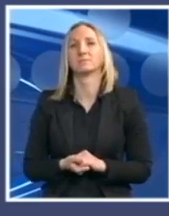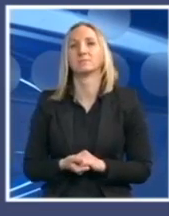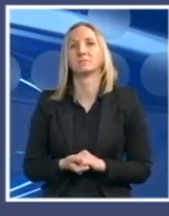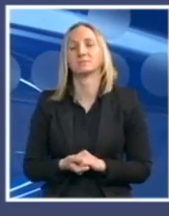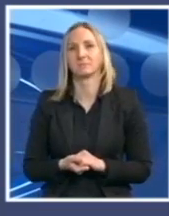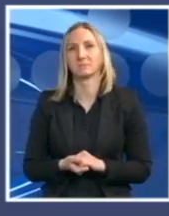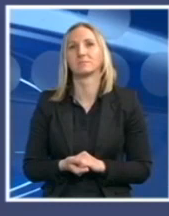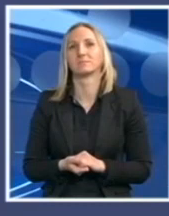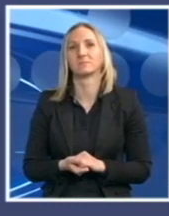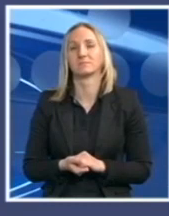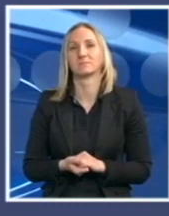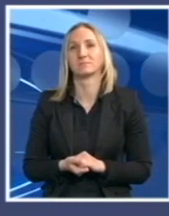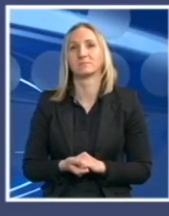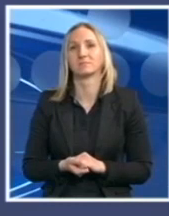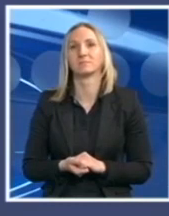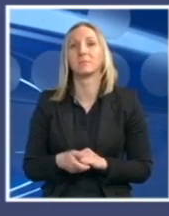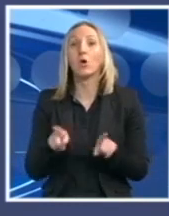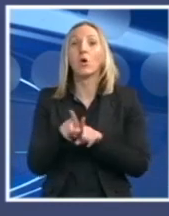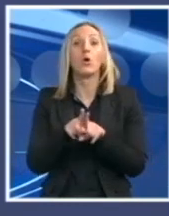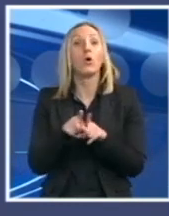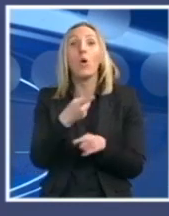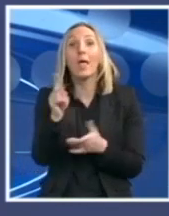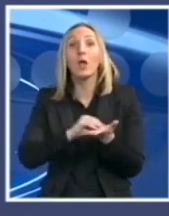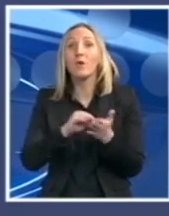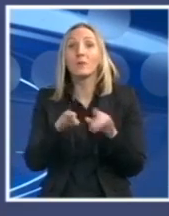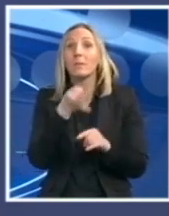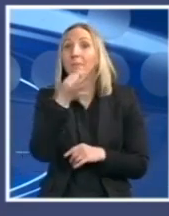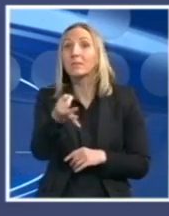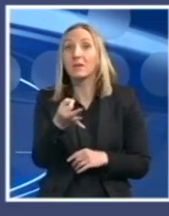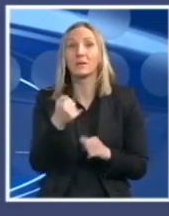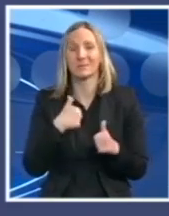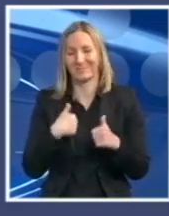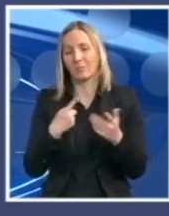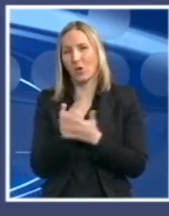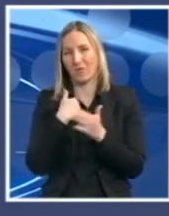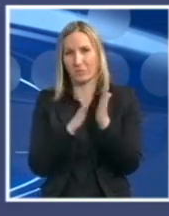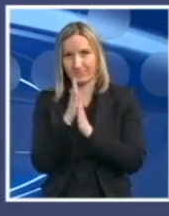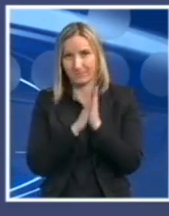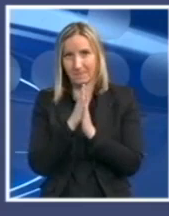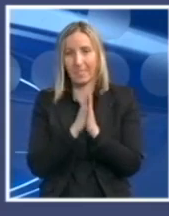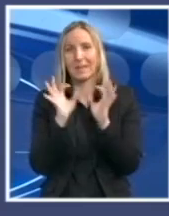Hvala vam, hvala. Kolege, možemo početi sa pitanjima. Ja ću vas ponovo zamoliti samo da